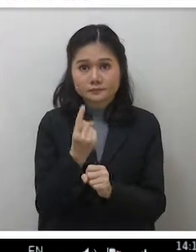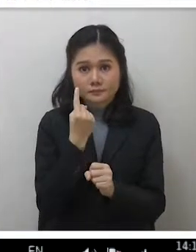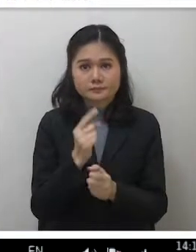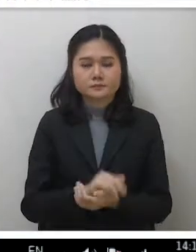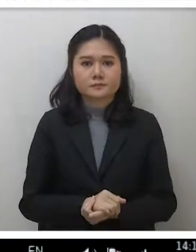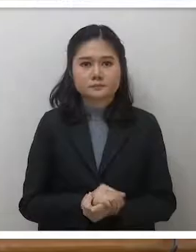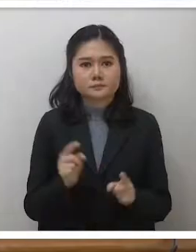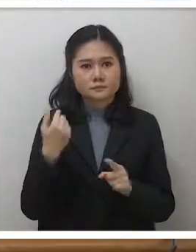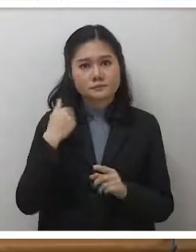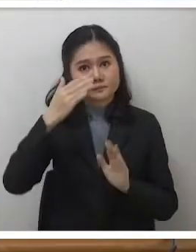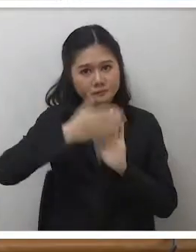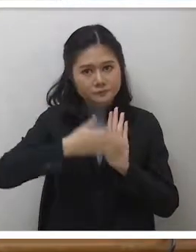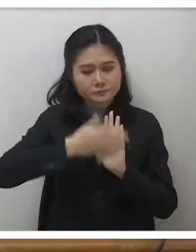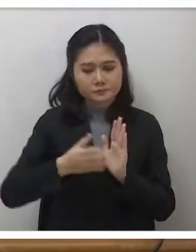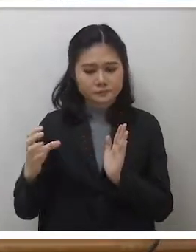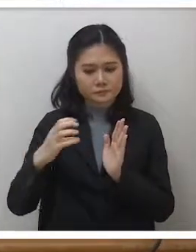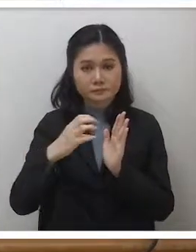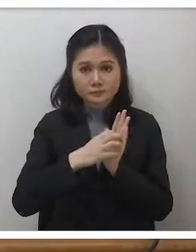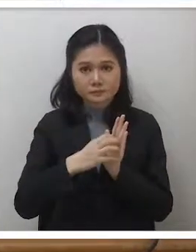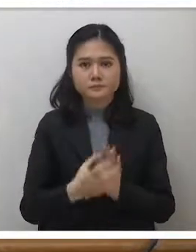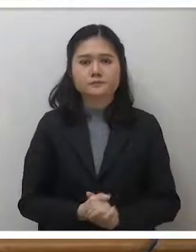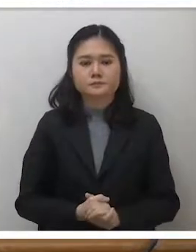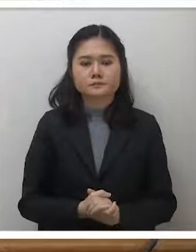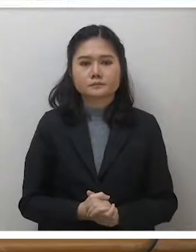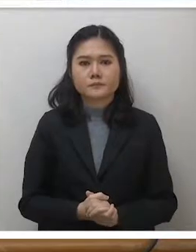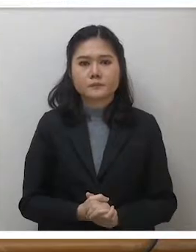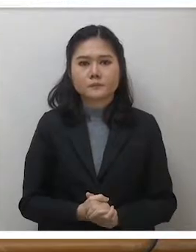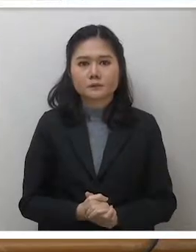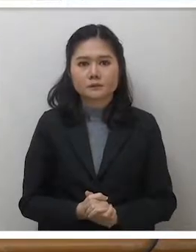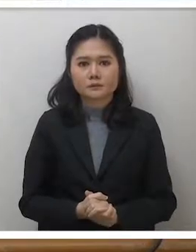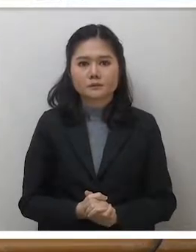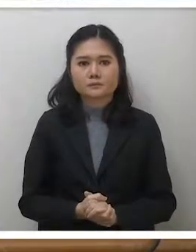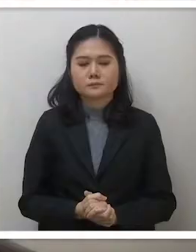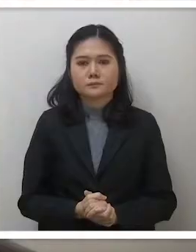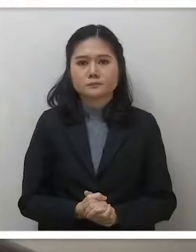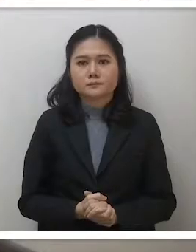ราก็จะเอาแบ็คกราวด์เข้ามาวางนะครับวางตรงนี้